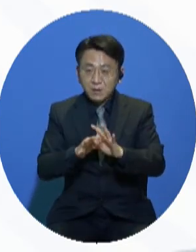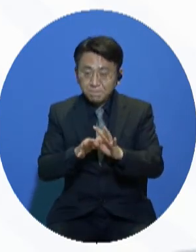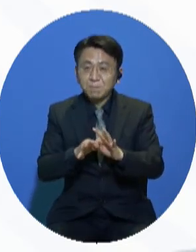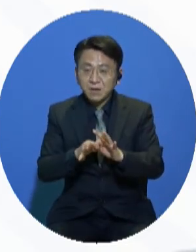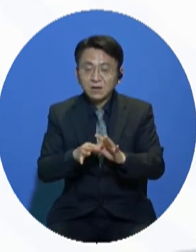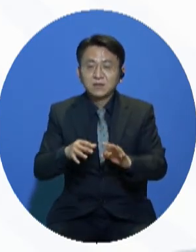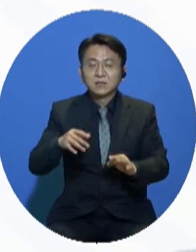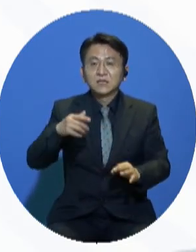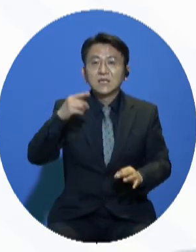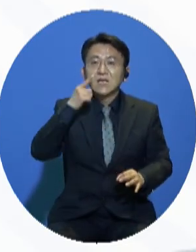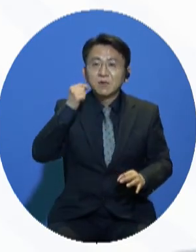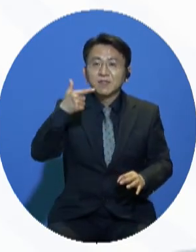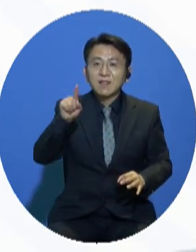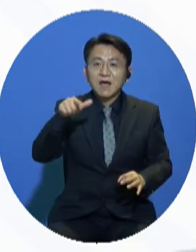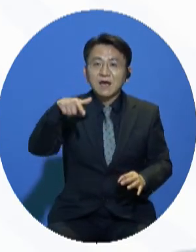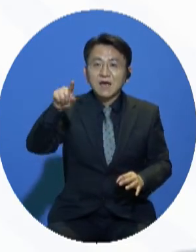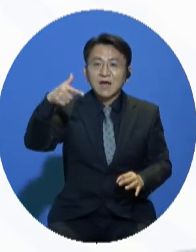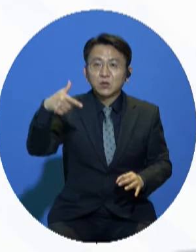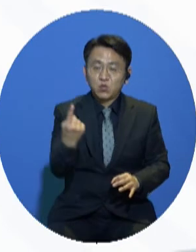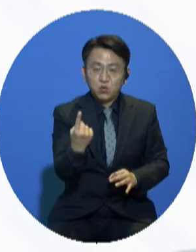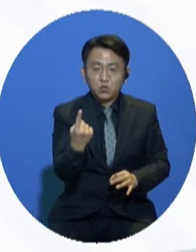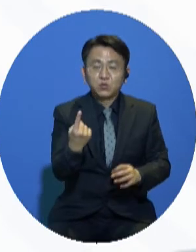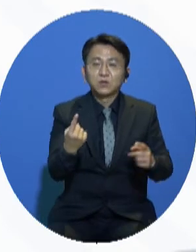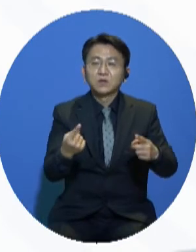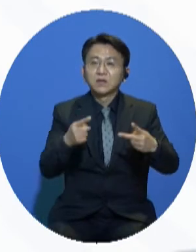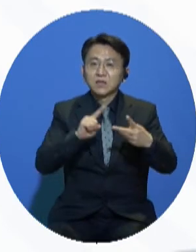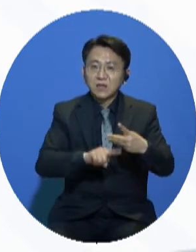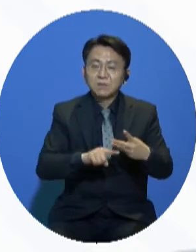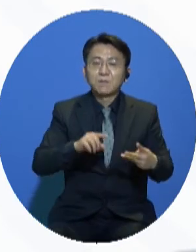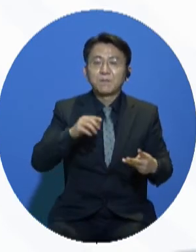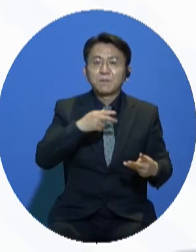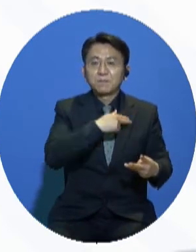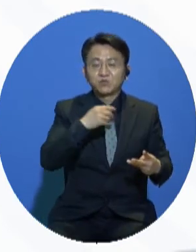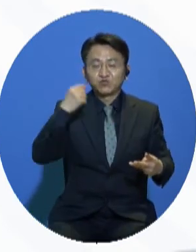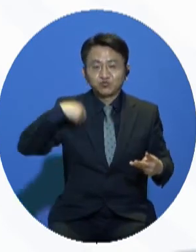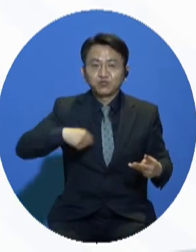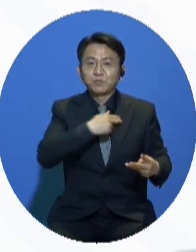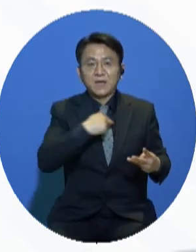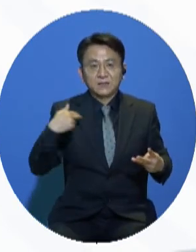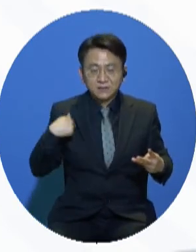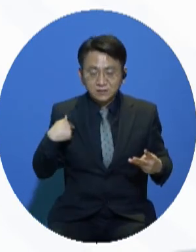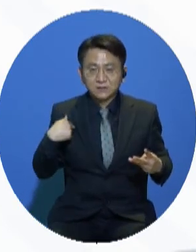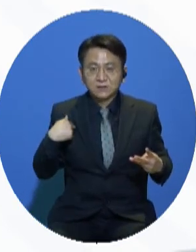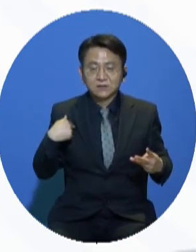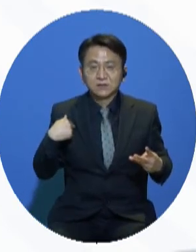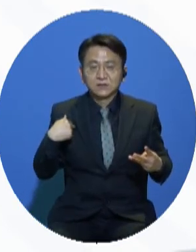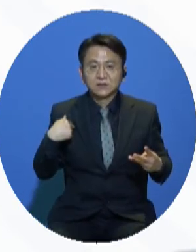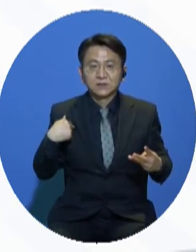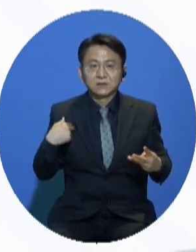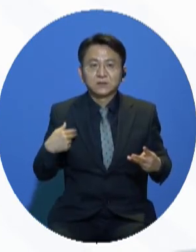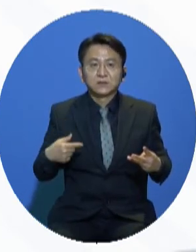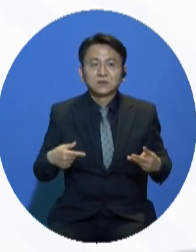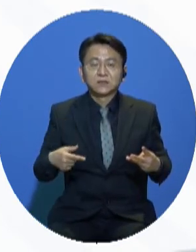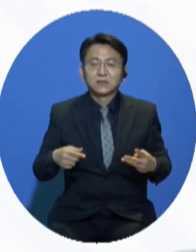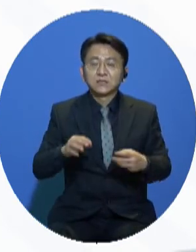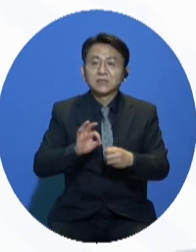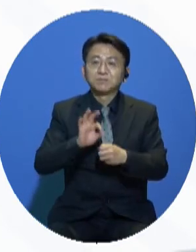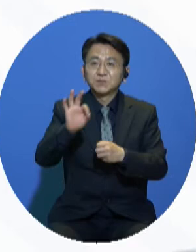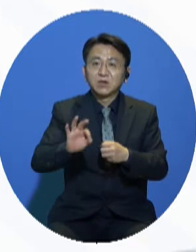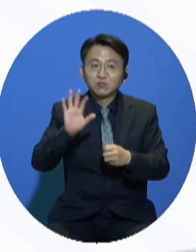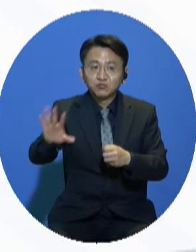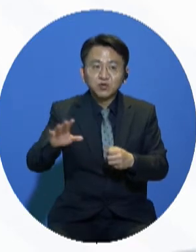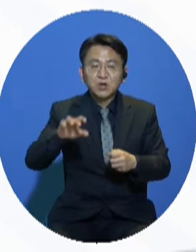그 다음에 나가노 경기가 있었고 베이징 하계 패럴림픽이 있었고 그 10년